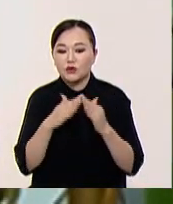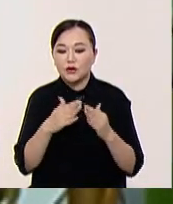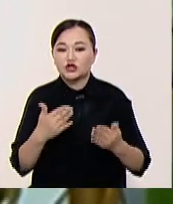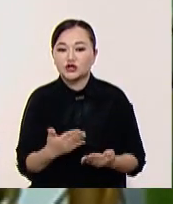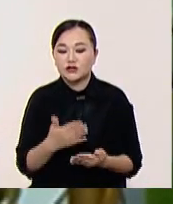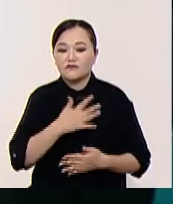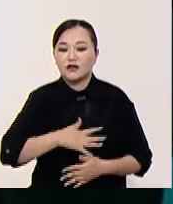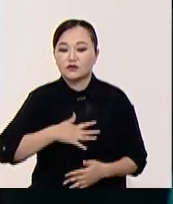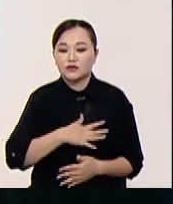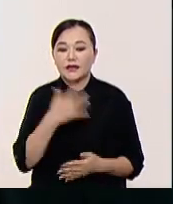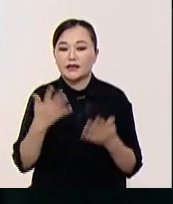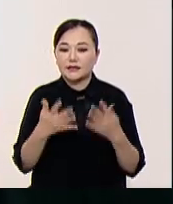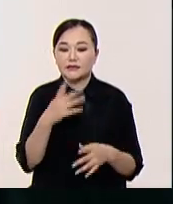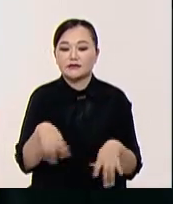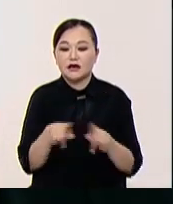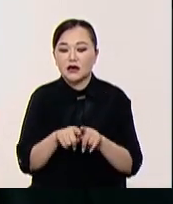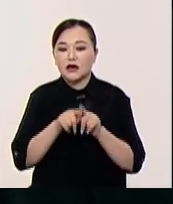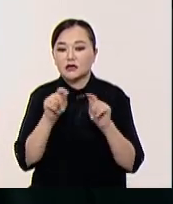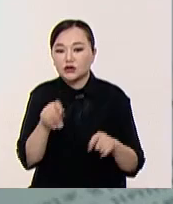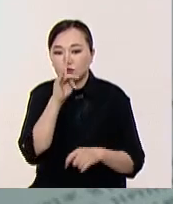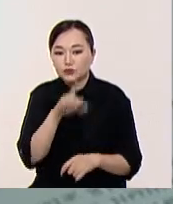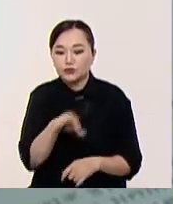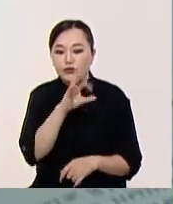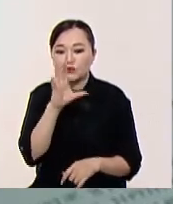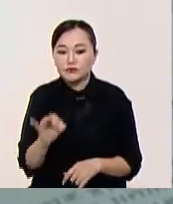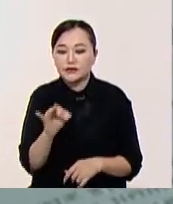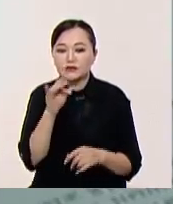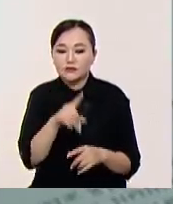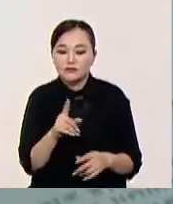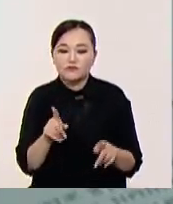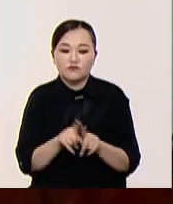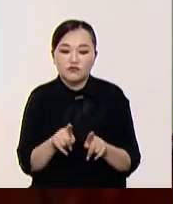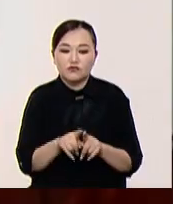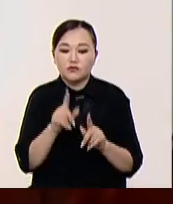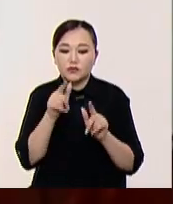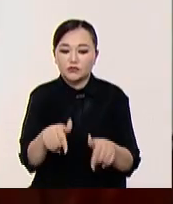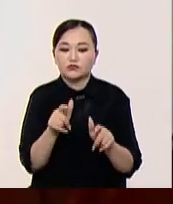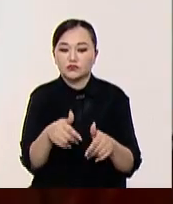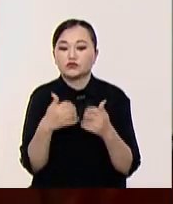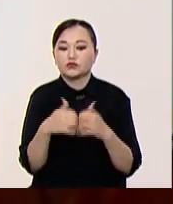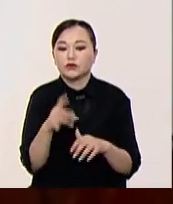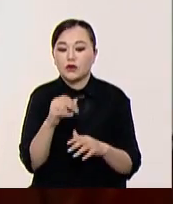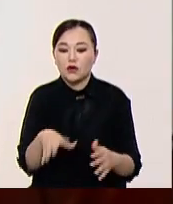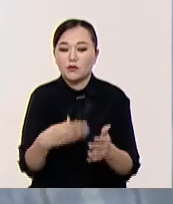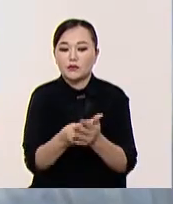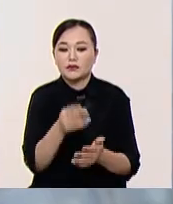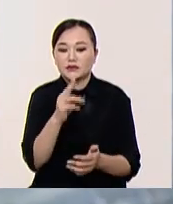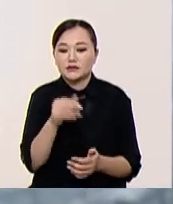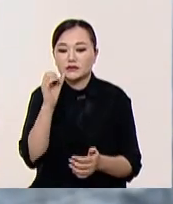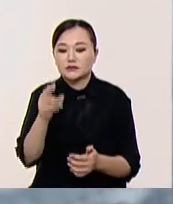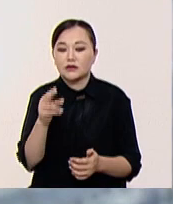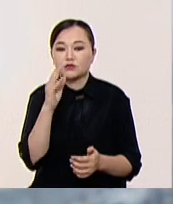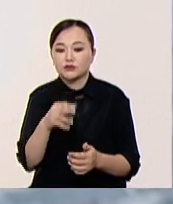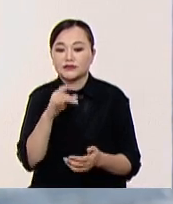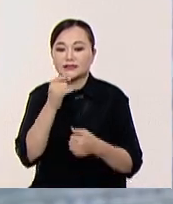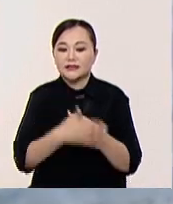Жители волнуются, что если они так и не создадут объединение, то к ним все равно продолжат приходить счета на оплату услуг КСК. В центре